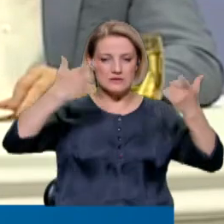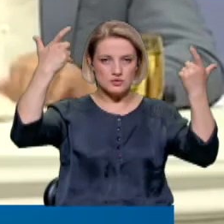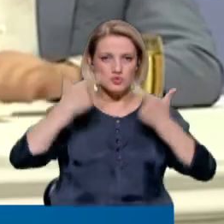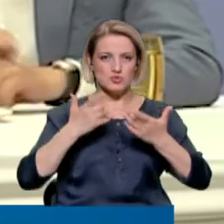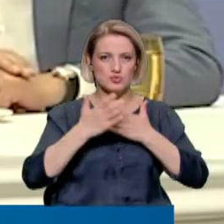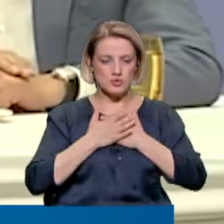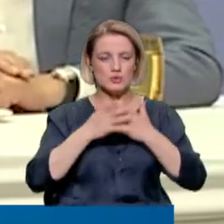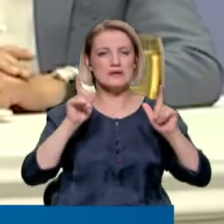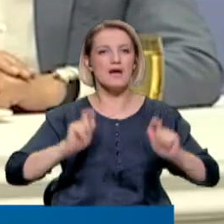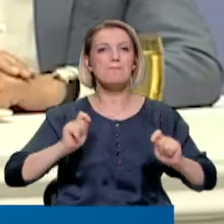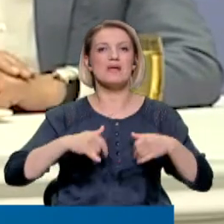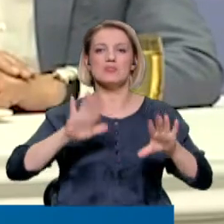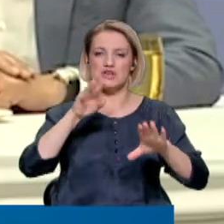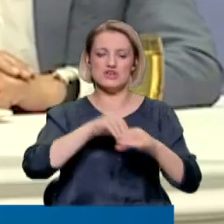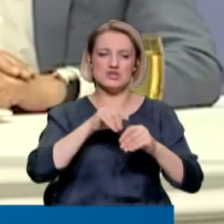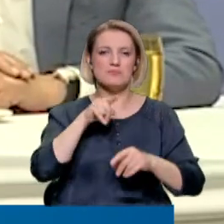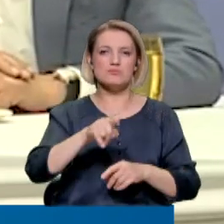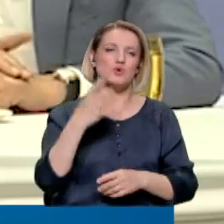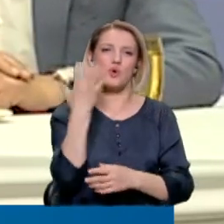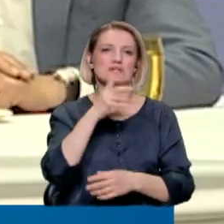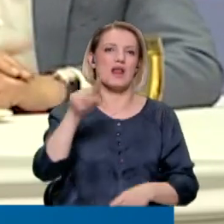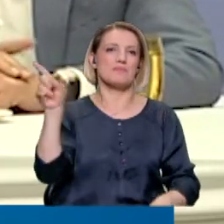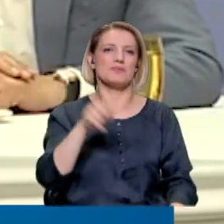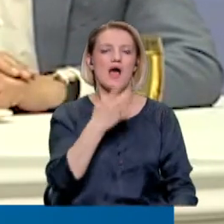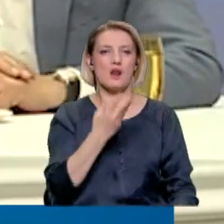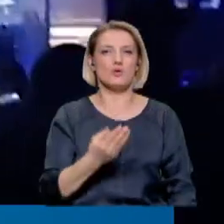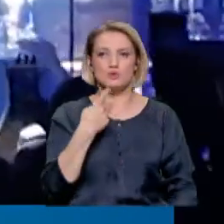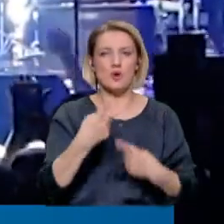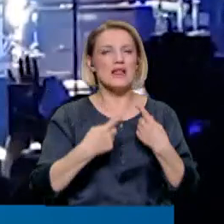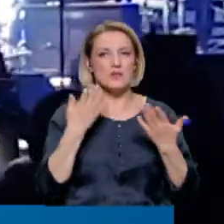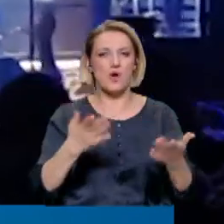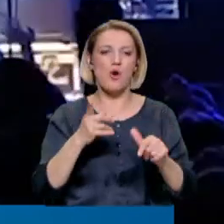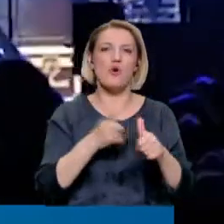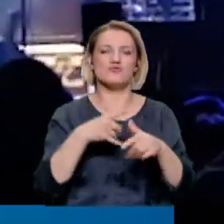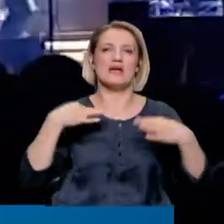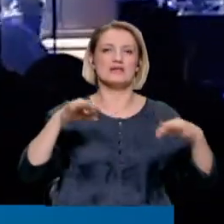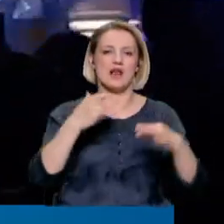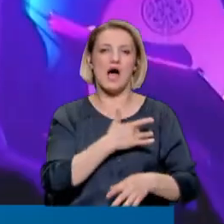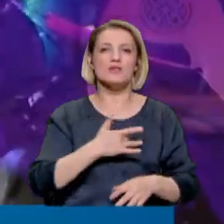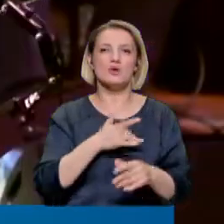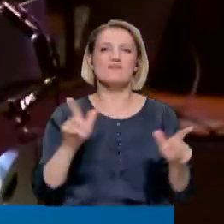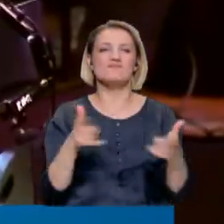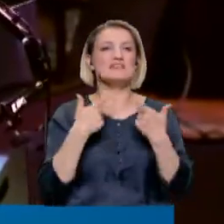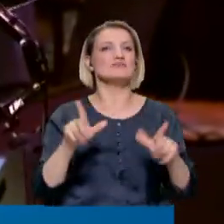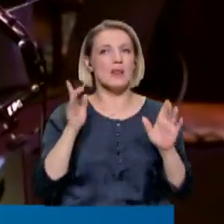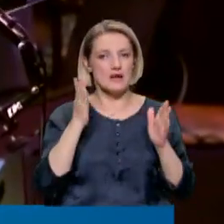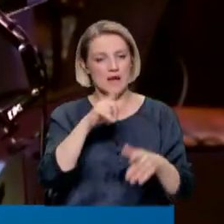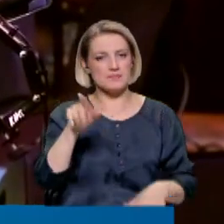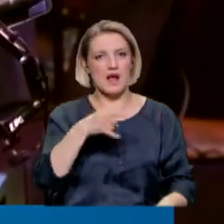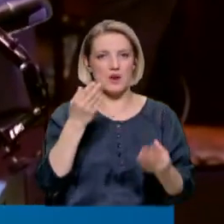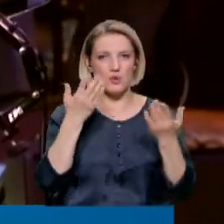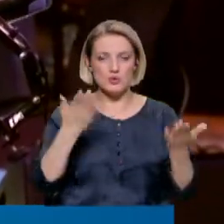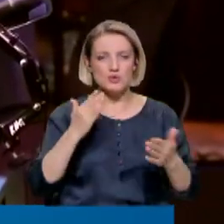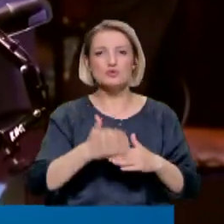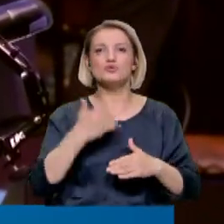üzerlerine düşen yükümlülükleri yerine getirmedikleri için bu konserlerin iptal edildiği söyleniyor önce Eskişehir'de Anadolu fes müzik festivali iptal